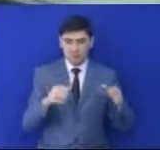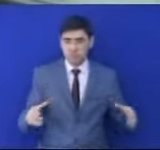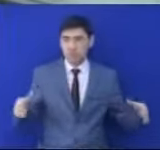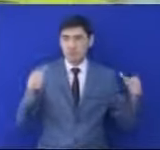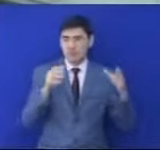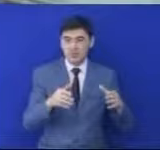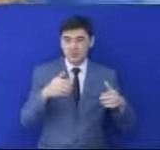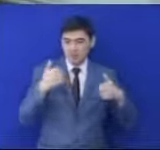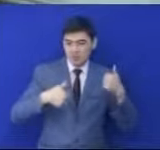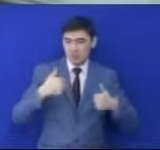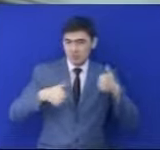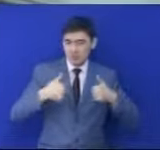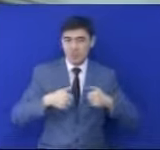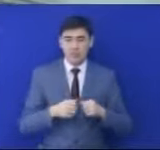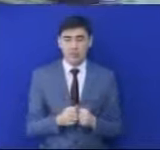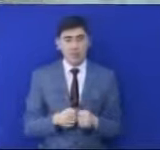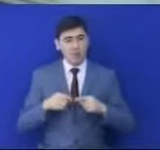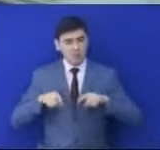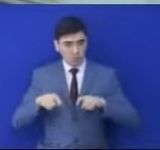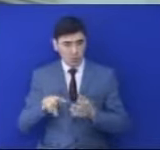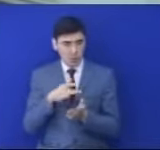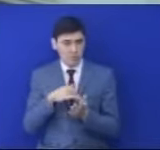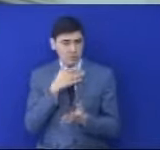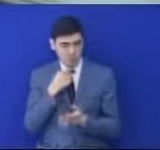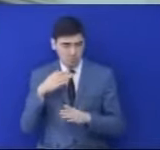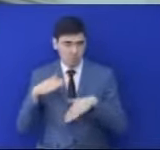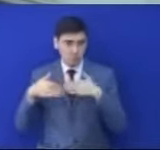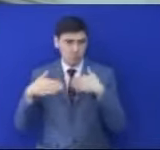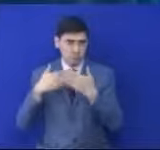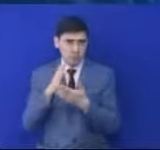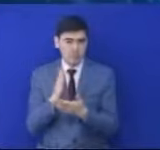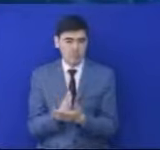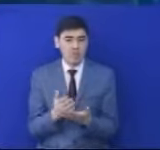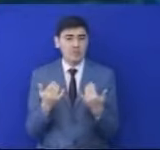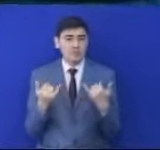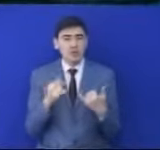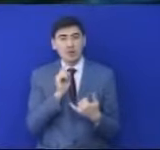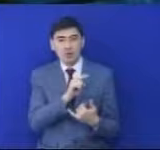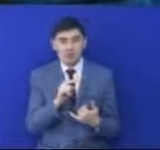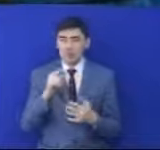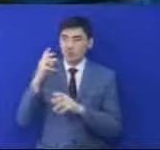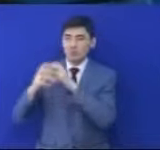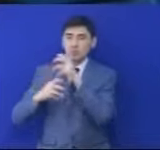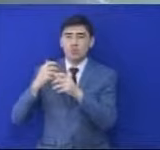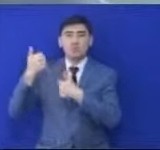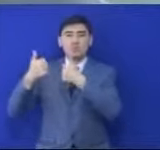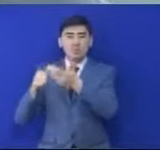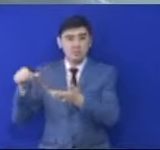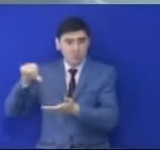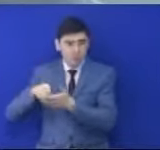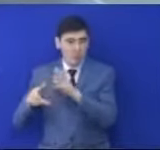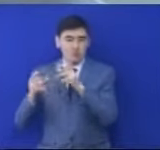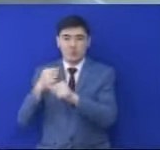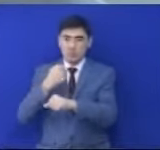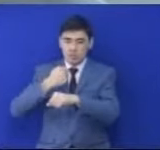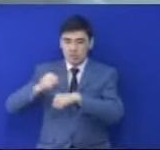жеңіл атлетика семейде жақсы дамыған. Жастарға үлгі болатын алдыңғы буын бүгінгі таңда халықаралық жарыстарда ел намысын қорғап жүр. Легкая